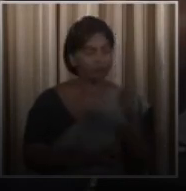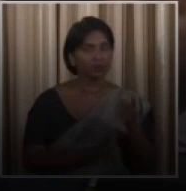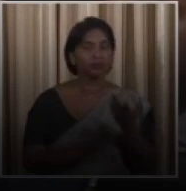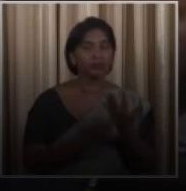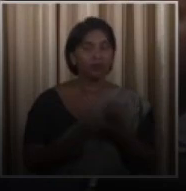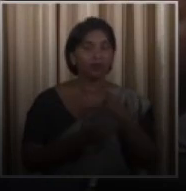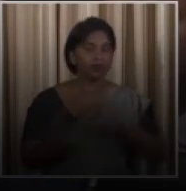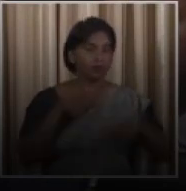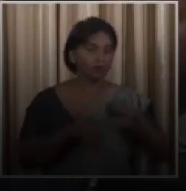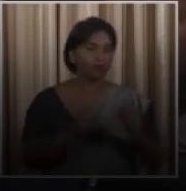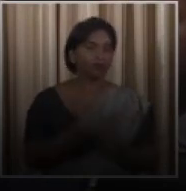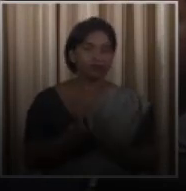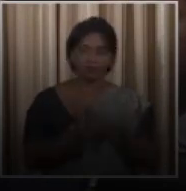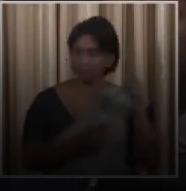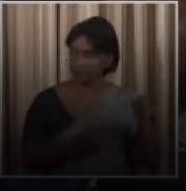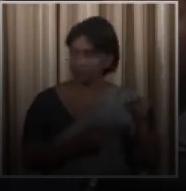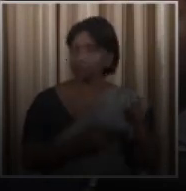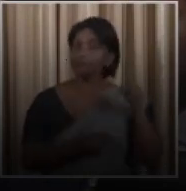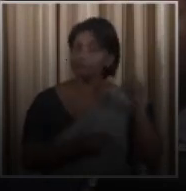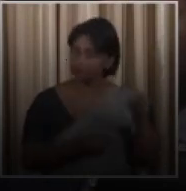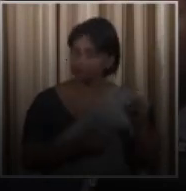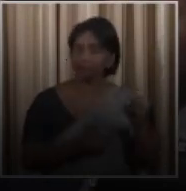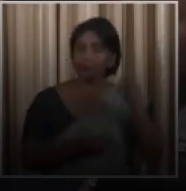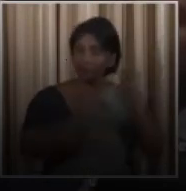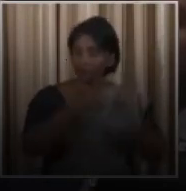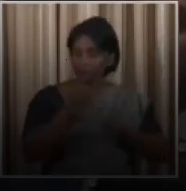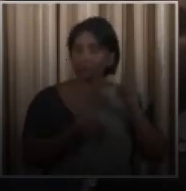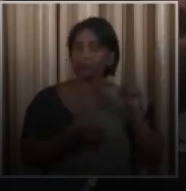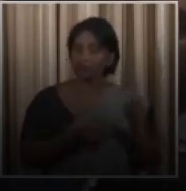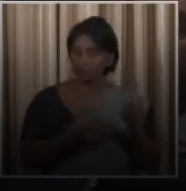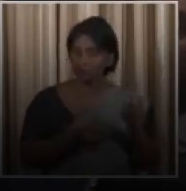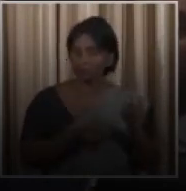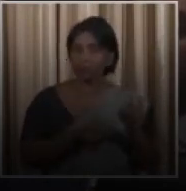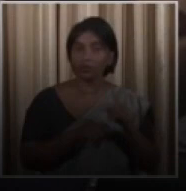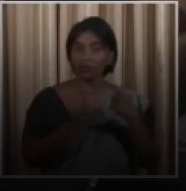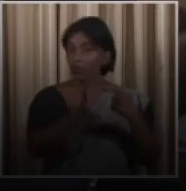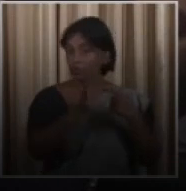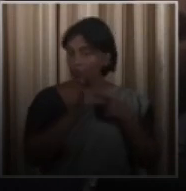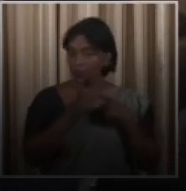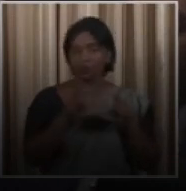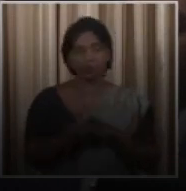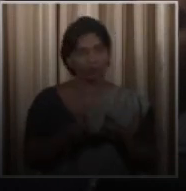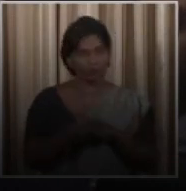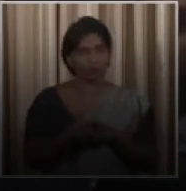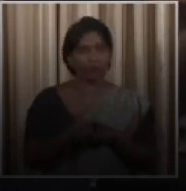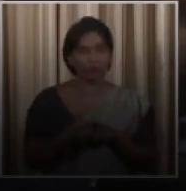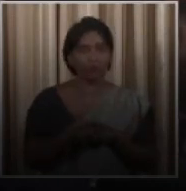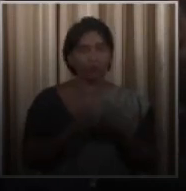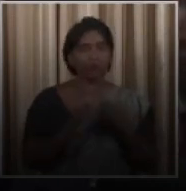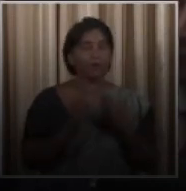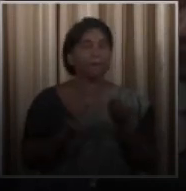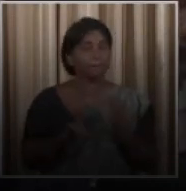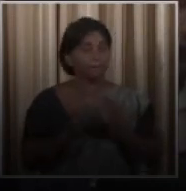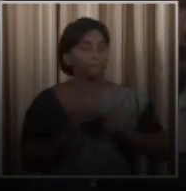යන්නේ මැතිවරණ කොමිෂන් සභාවට. එතකොට ඒ උදවියගේ දුන්න උත්තරය අනුව පසුවත් අපි